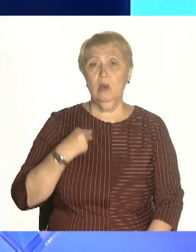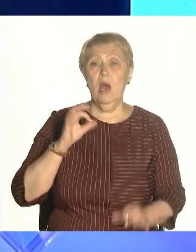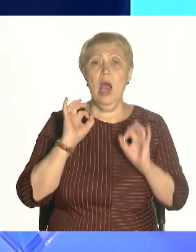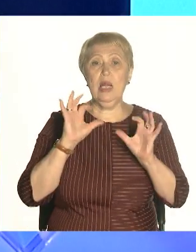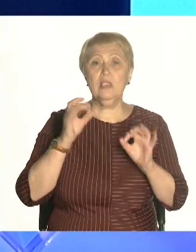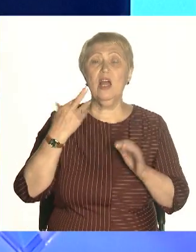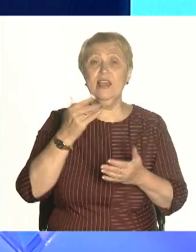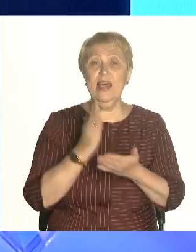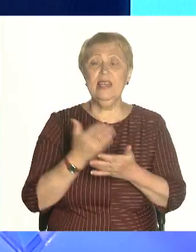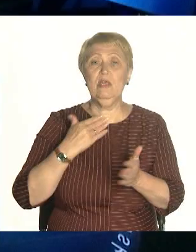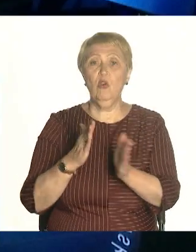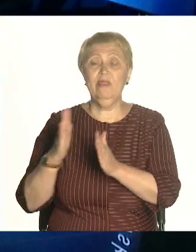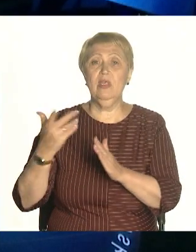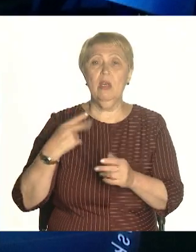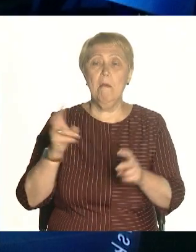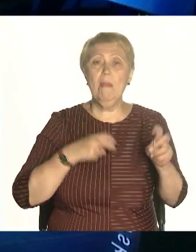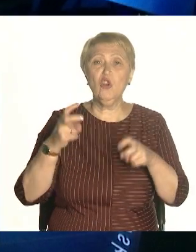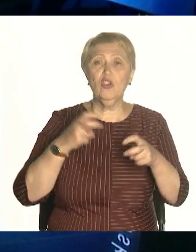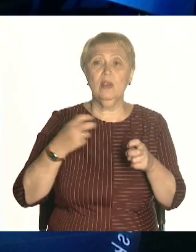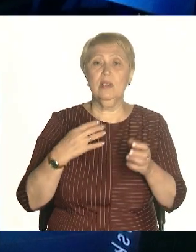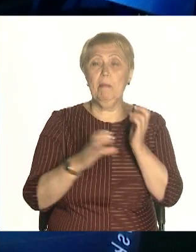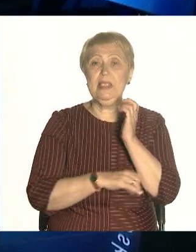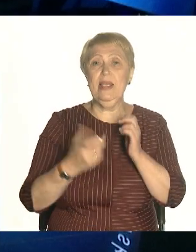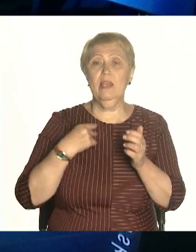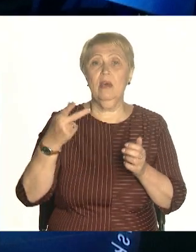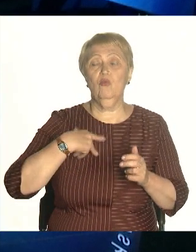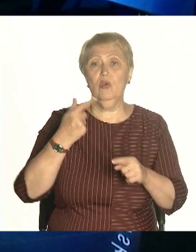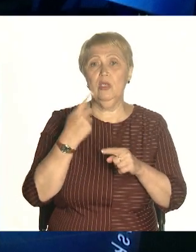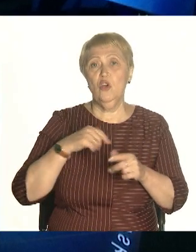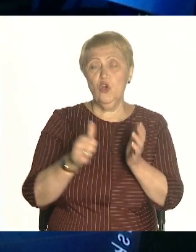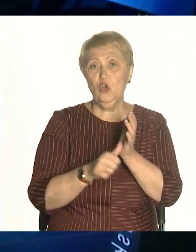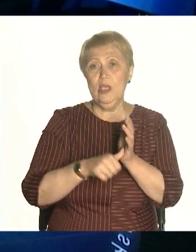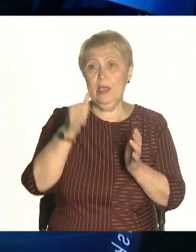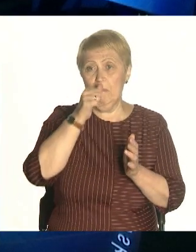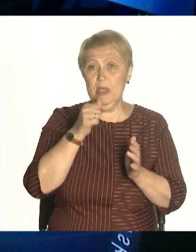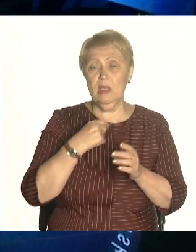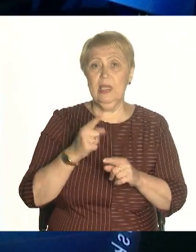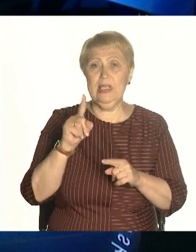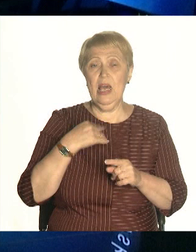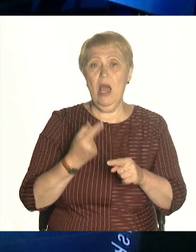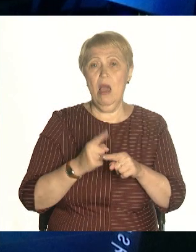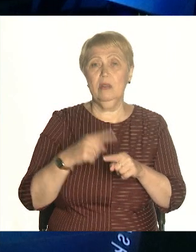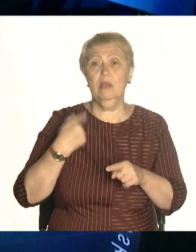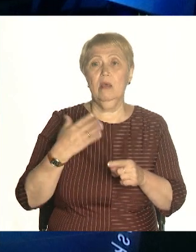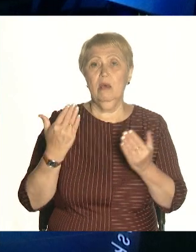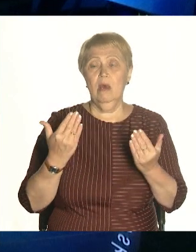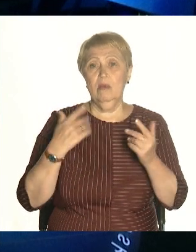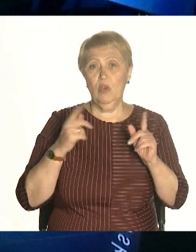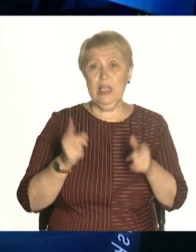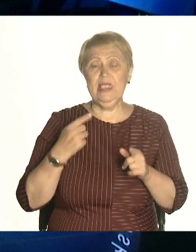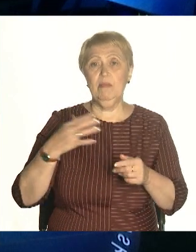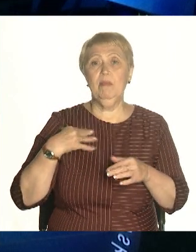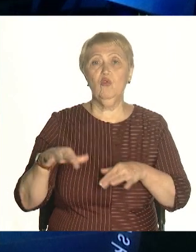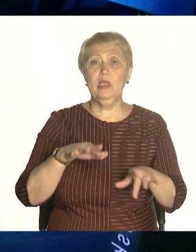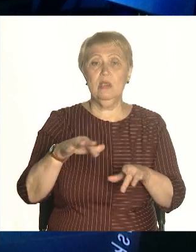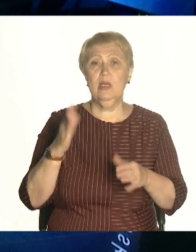какие виды мошенничества появились за последние, ну пусть полгода, и вот именно за этот период пандемии? Ну, на самом деле,